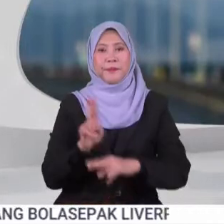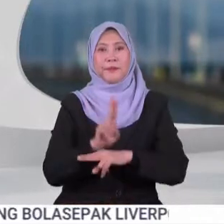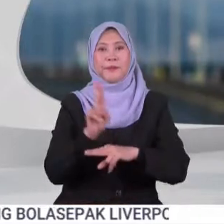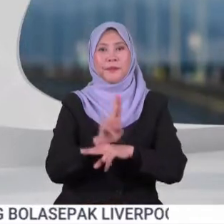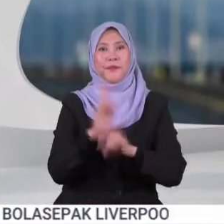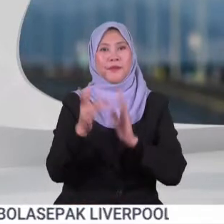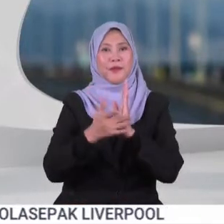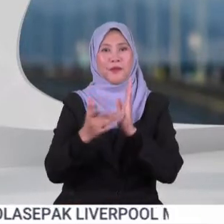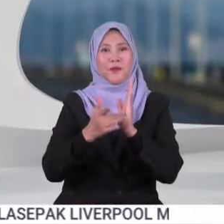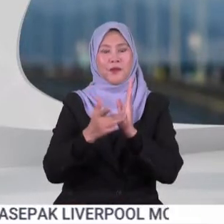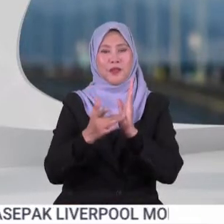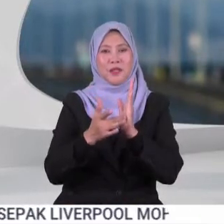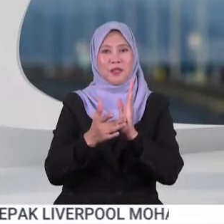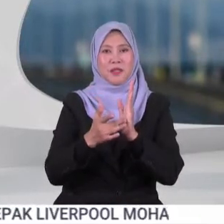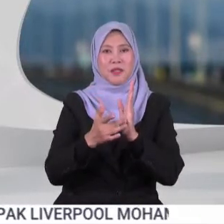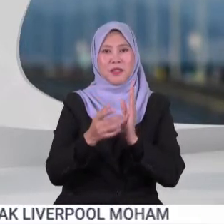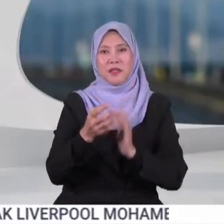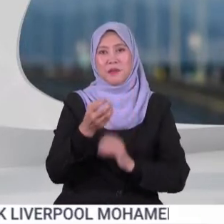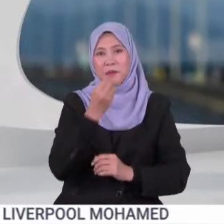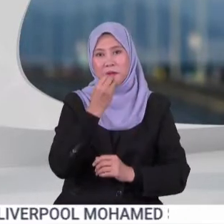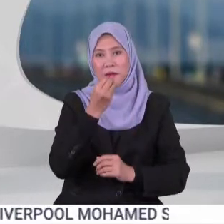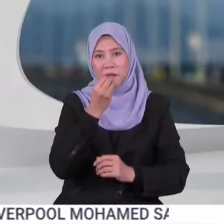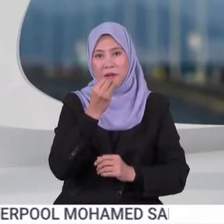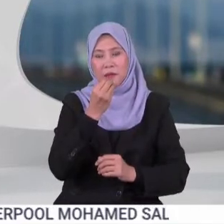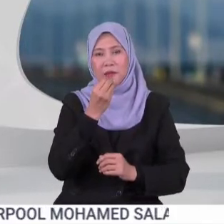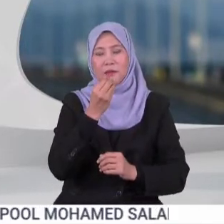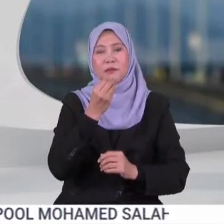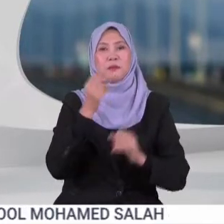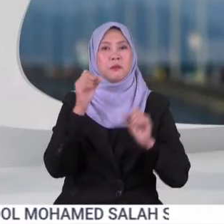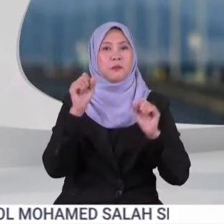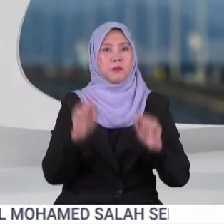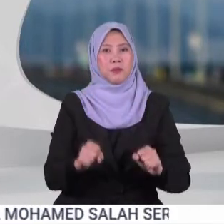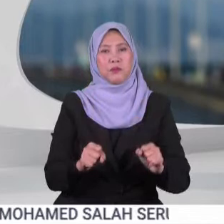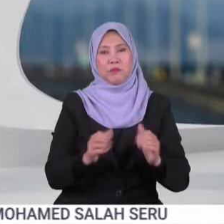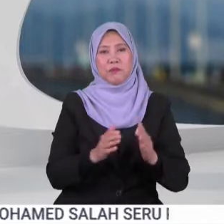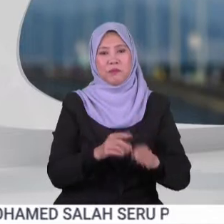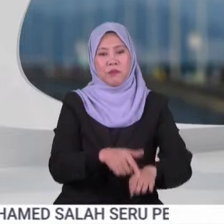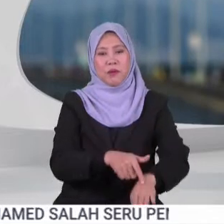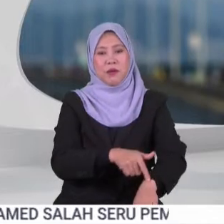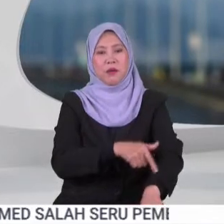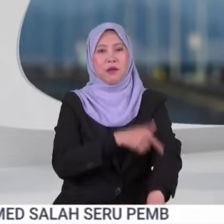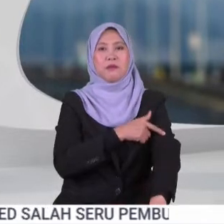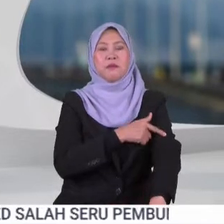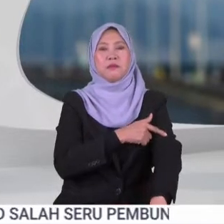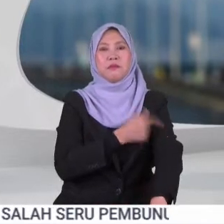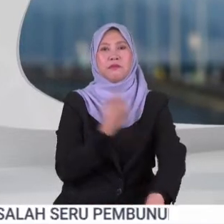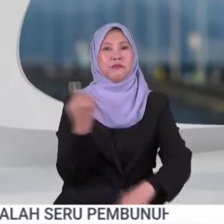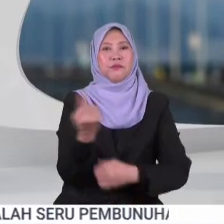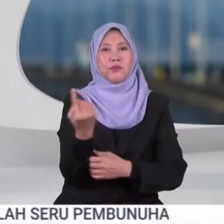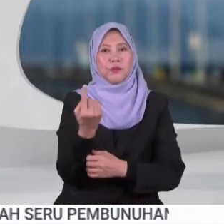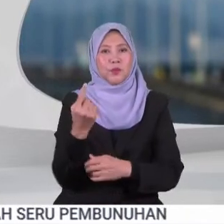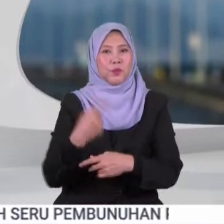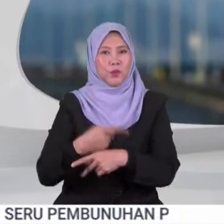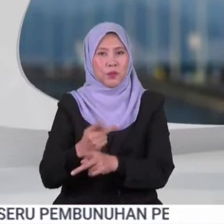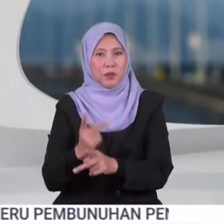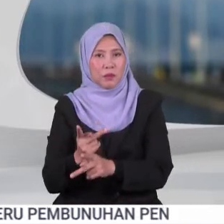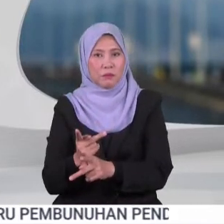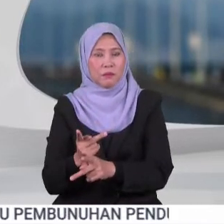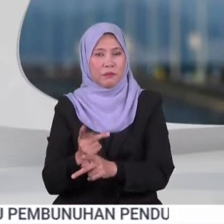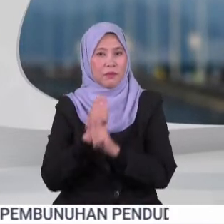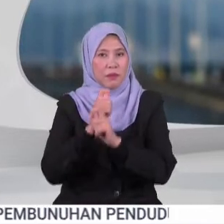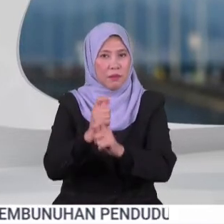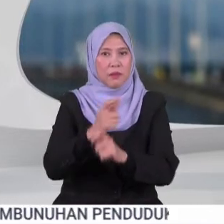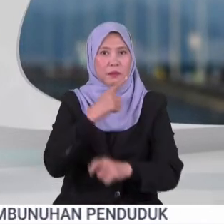Penggunaan teknologi pensterilan makanan berupaya memanjangkan ketahanan jangka hayat sesuatu produk.